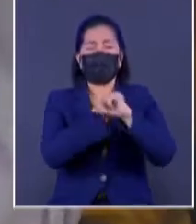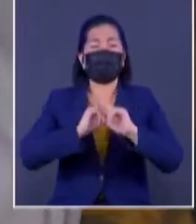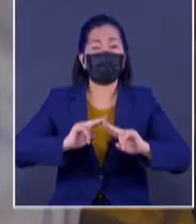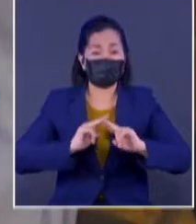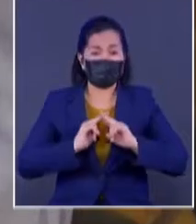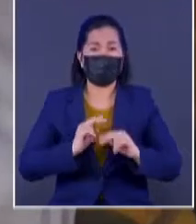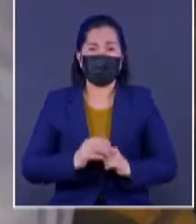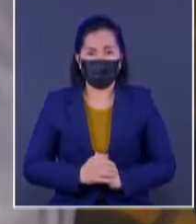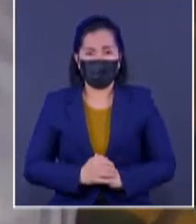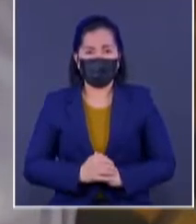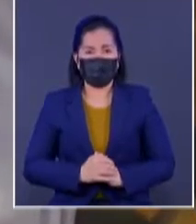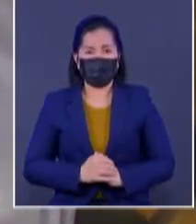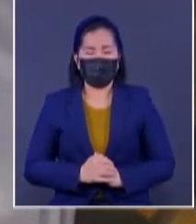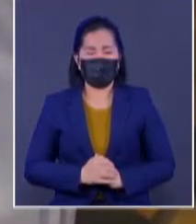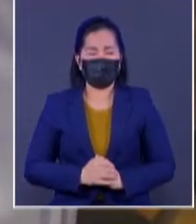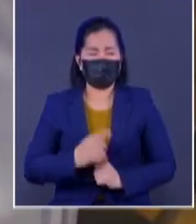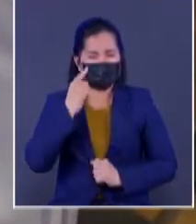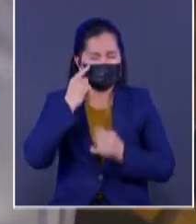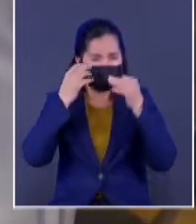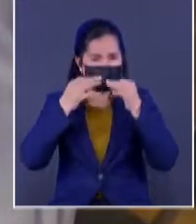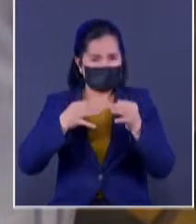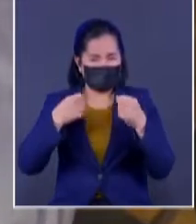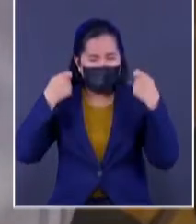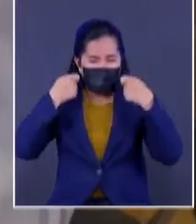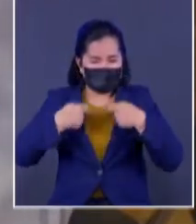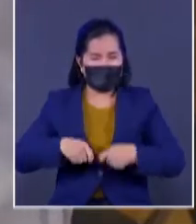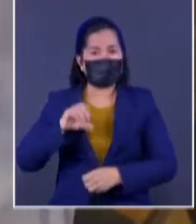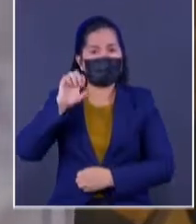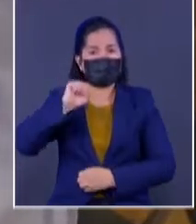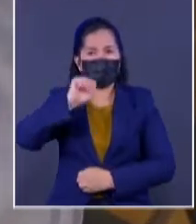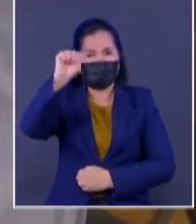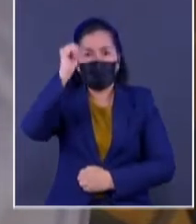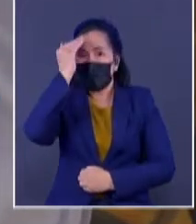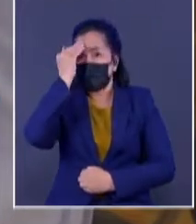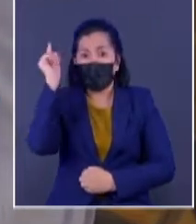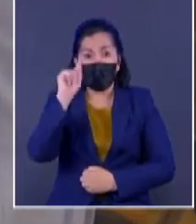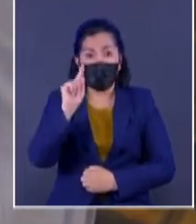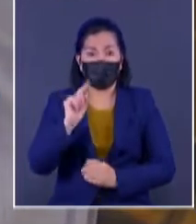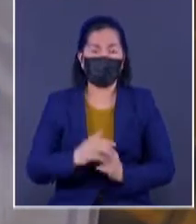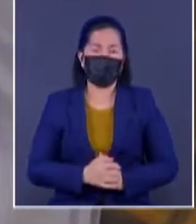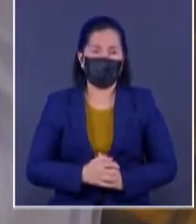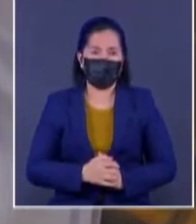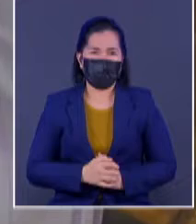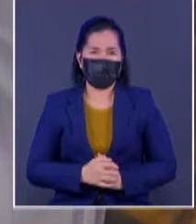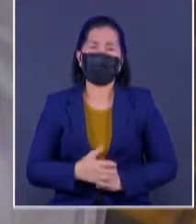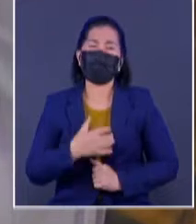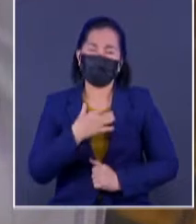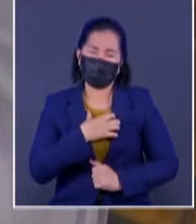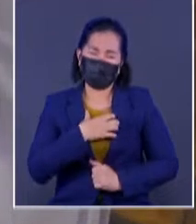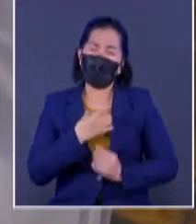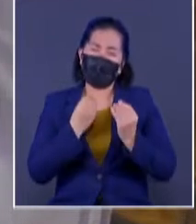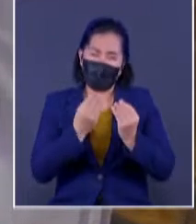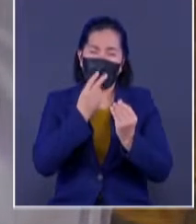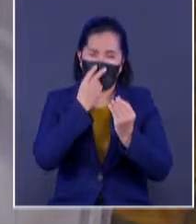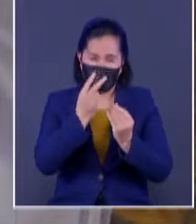ควิด-19ส่วนที่ตัดสินใจหาชุดซูเปอร์ฮีโร่มาใส่ในการเดินทางมาฉีดวัคซีนครั้งนี้เพื่อต้องการสะท้อนว่